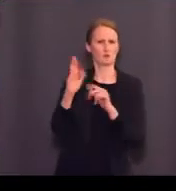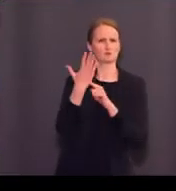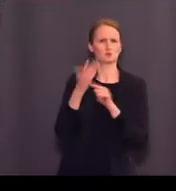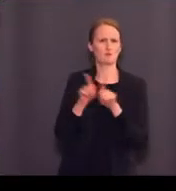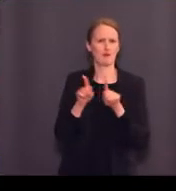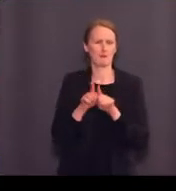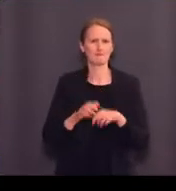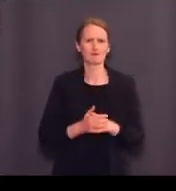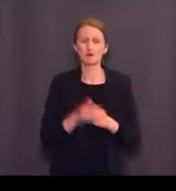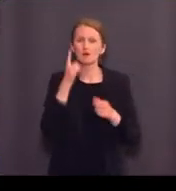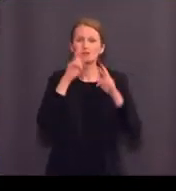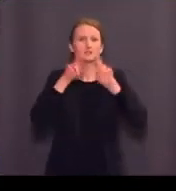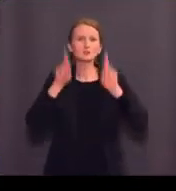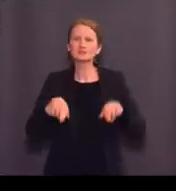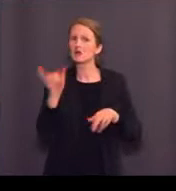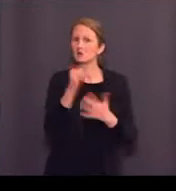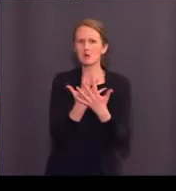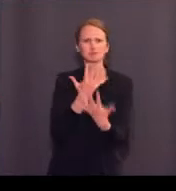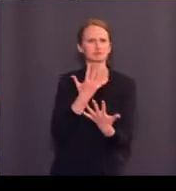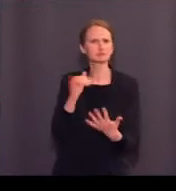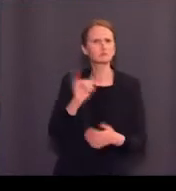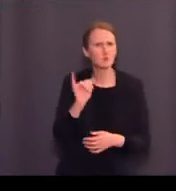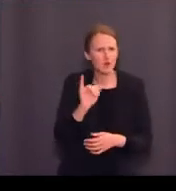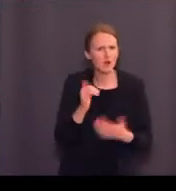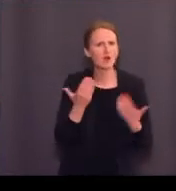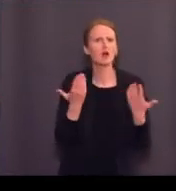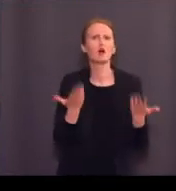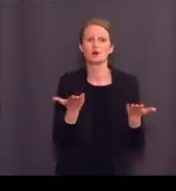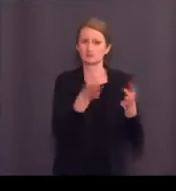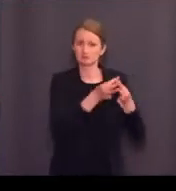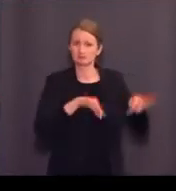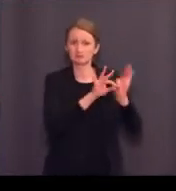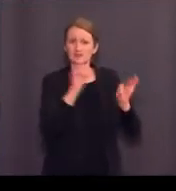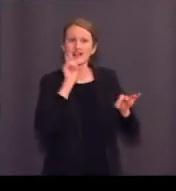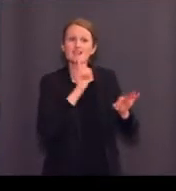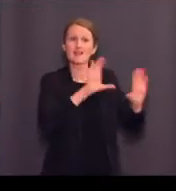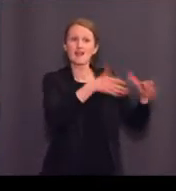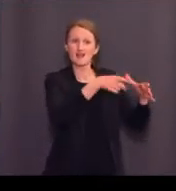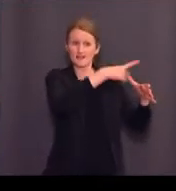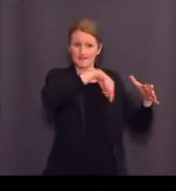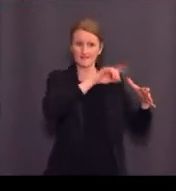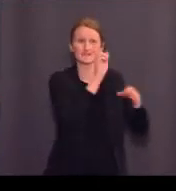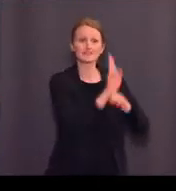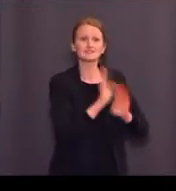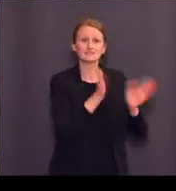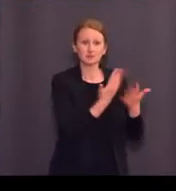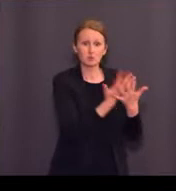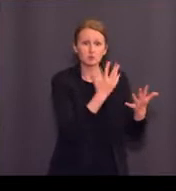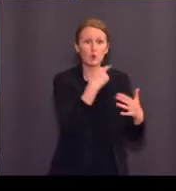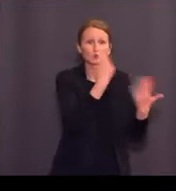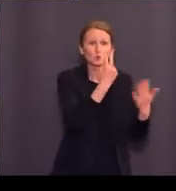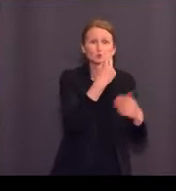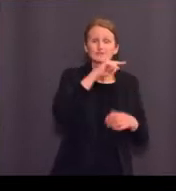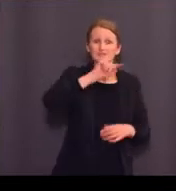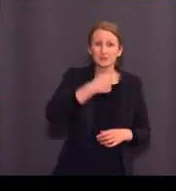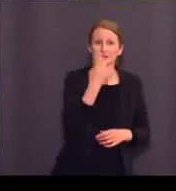que, globalement, 12,4% des élèves et 14,8% du personnel au niveau